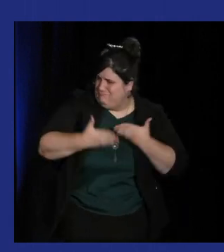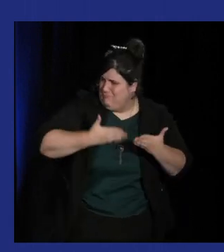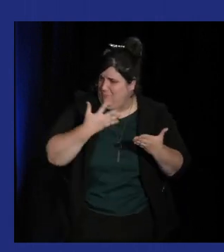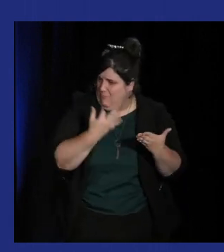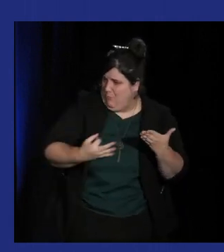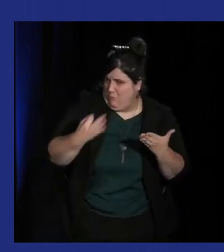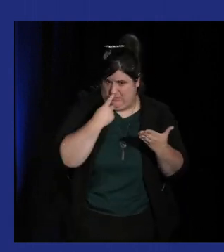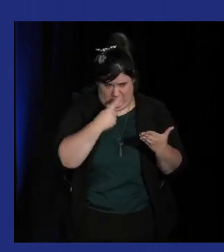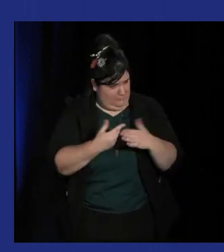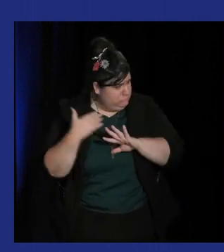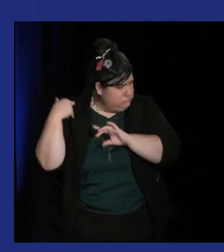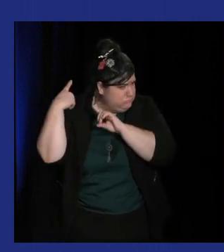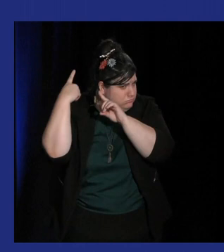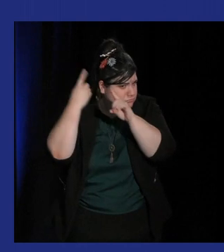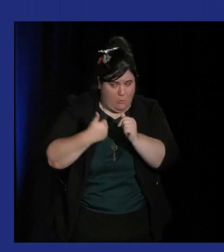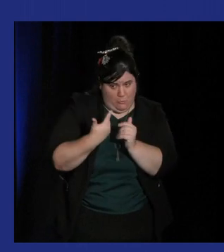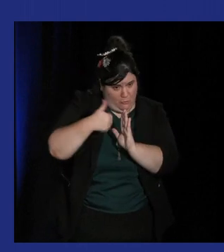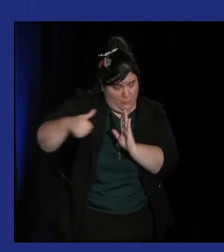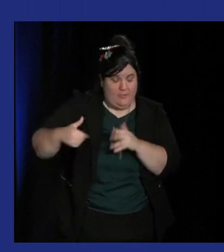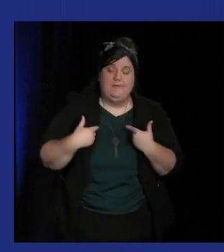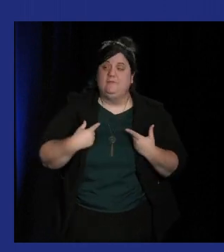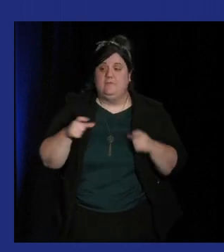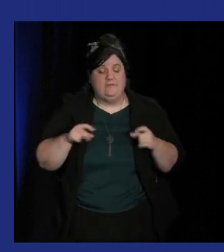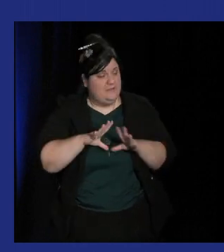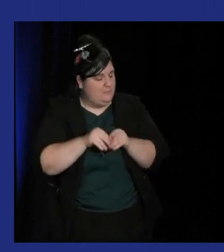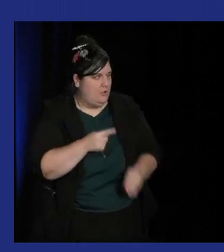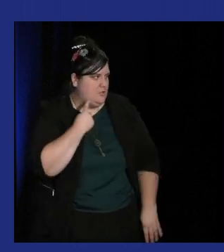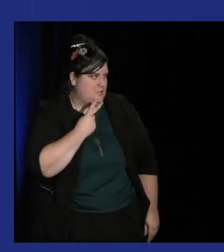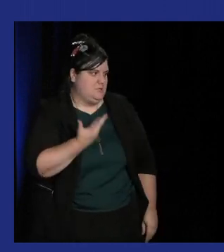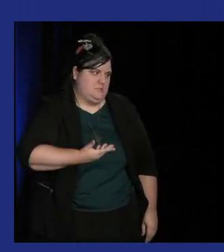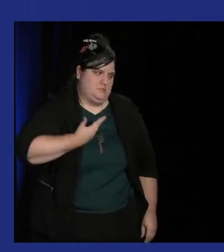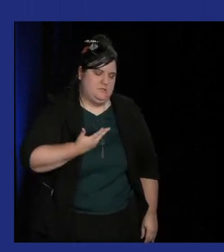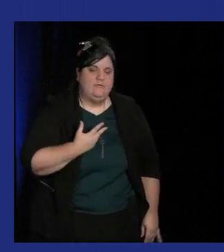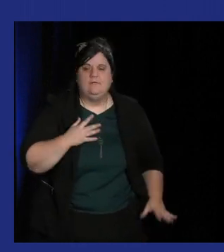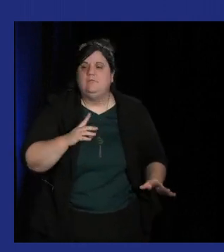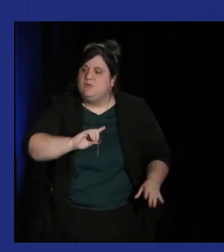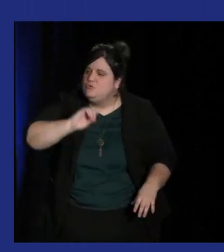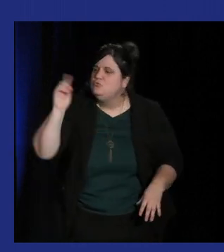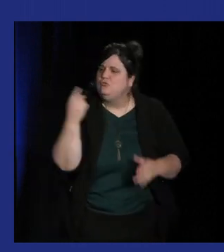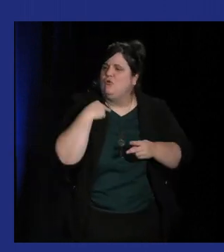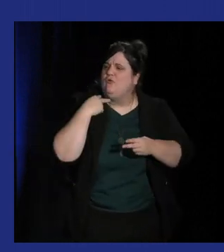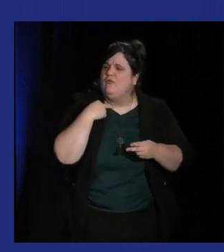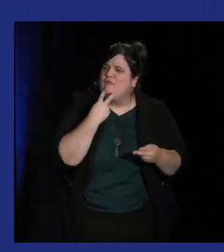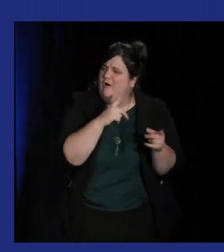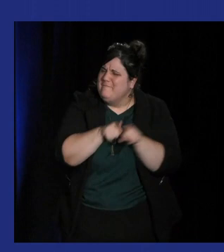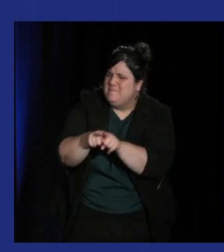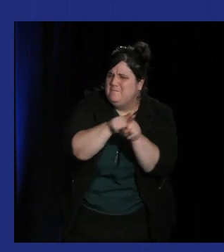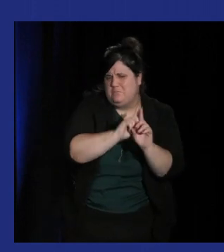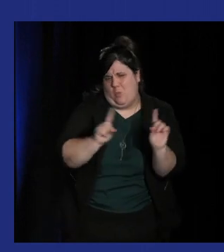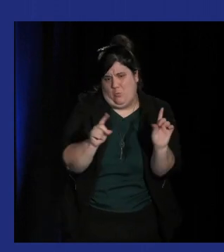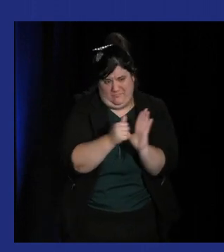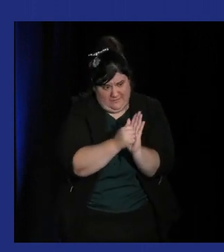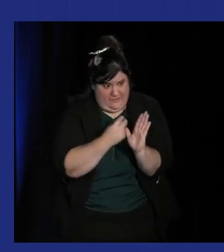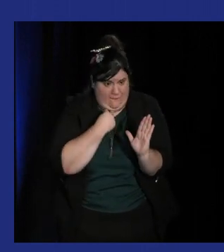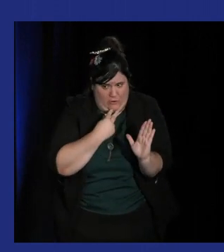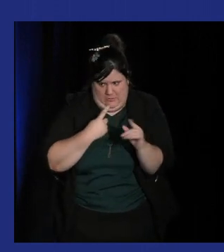entendait ces voix donc j'avais essayé de faire quand même des choses un peu détaillées pas que tout le monde est la même voix parce que sinon je pense que on